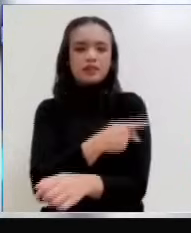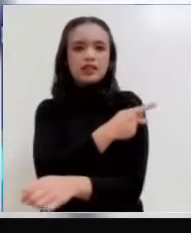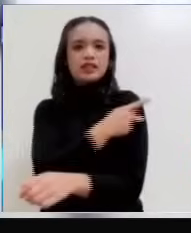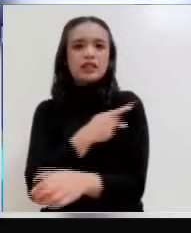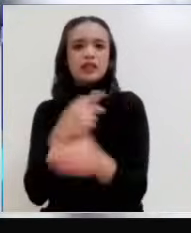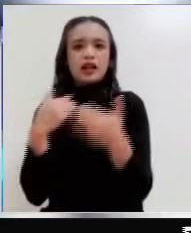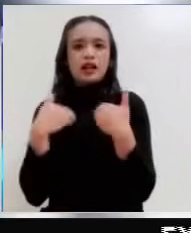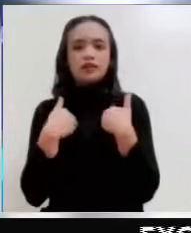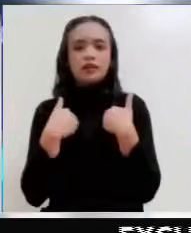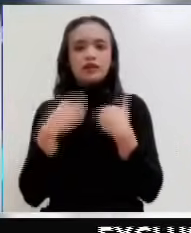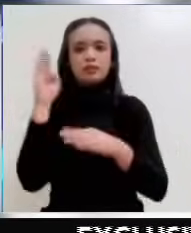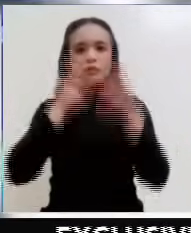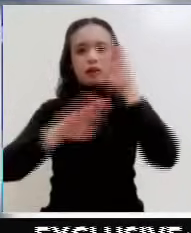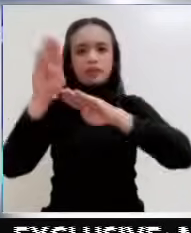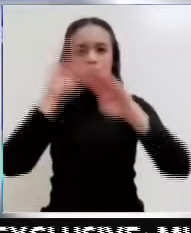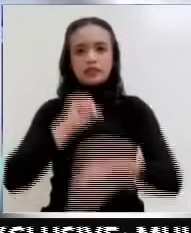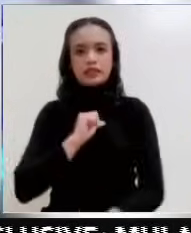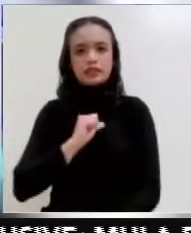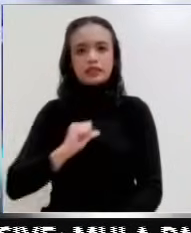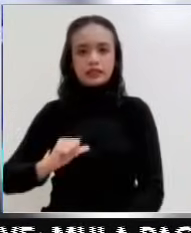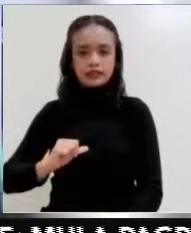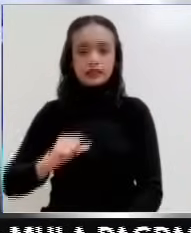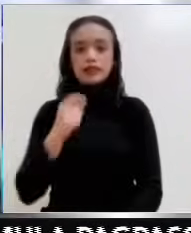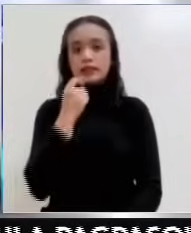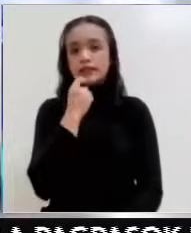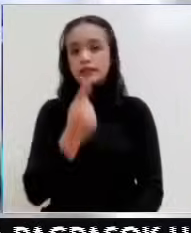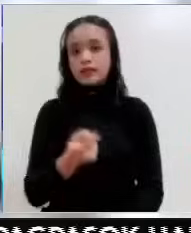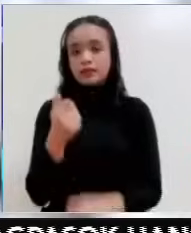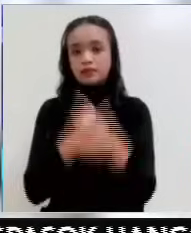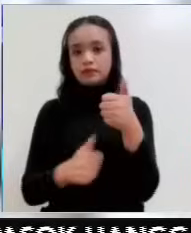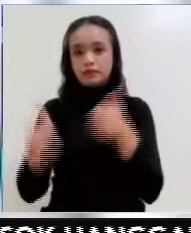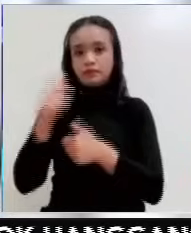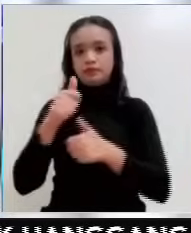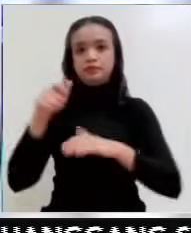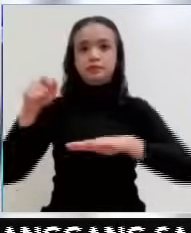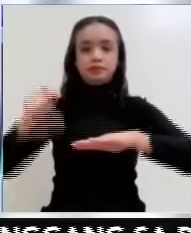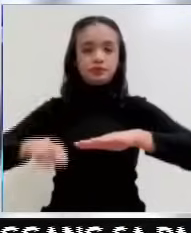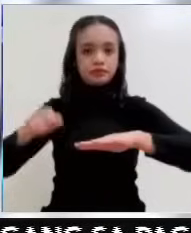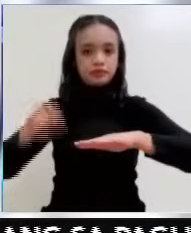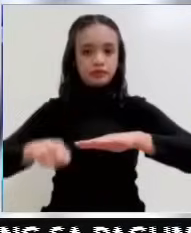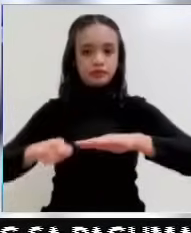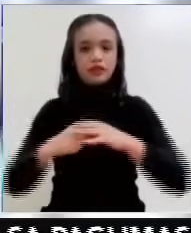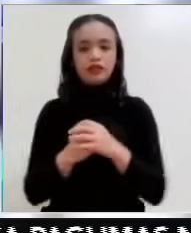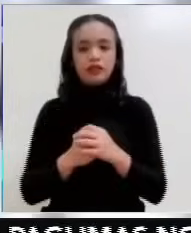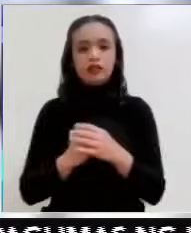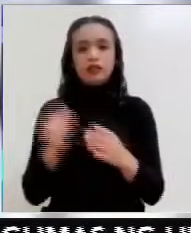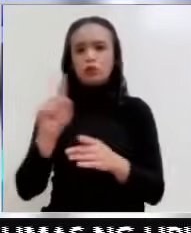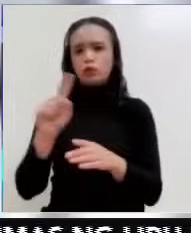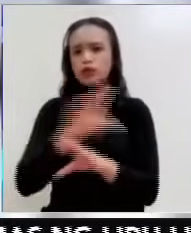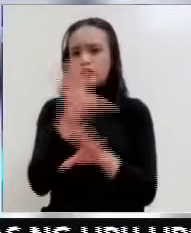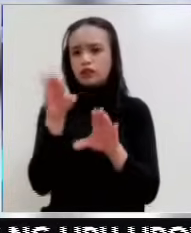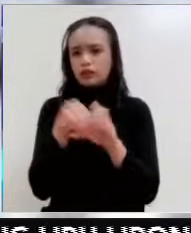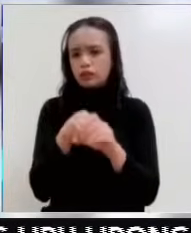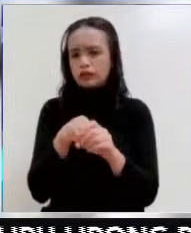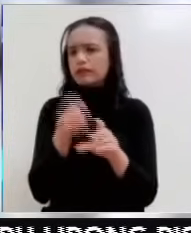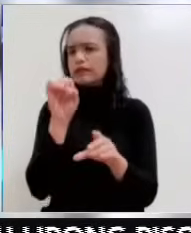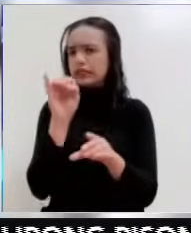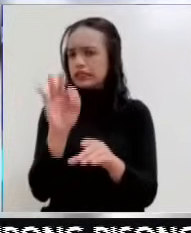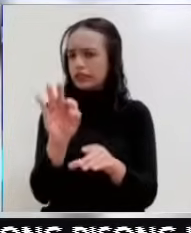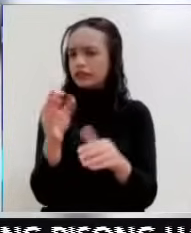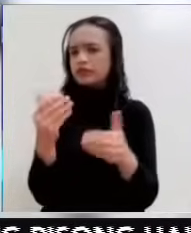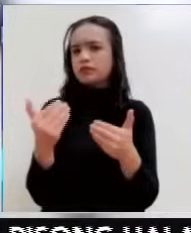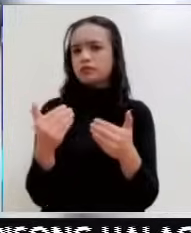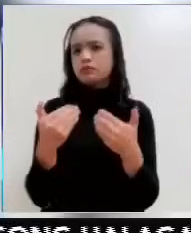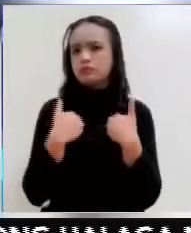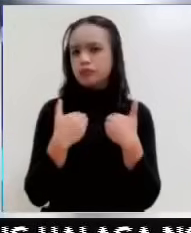sa operasyon. Ayon kay Chief Justice Alexander Gizmundo, kasama sa tinitignan kung may pagkukulang ang